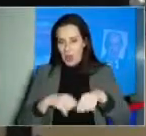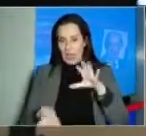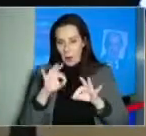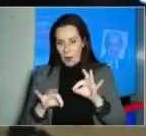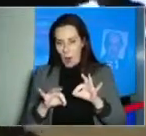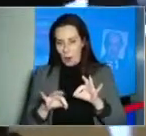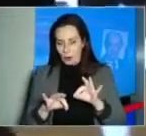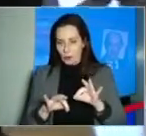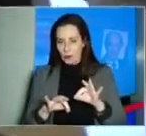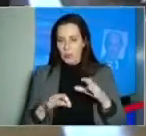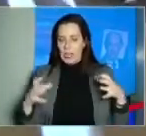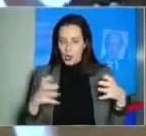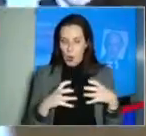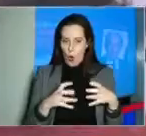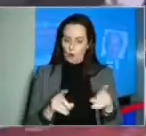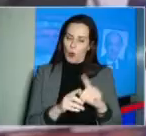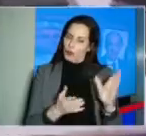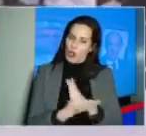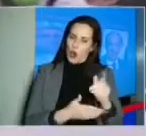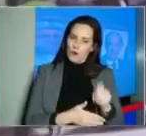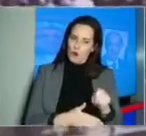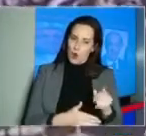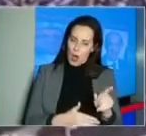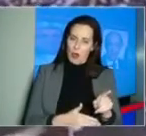הבחירות, שיושבת כגוף מעין שיפוטי